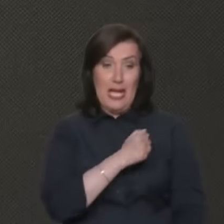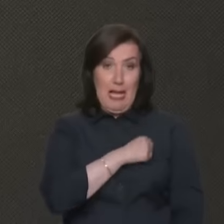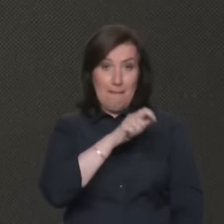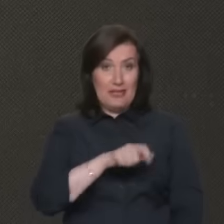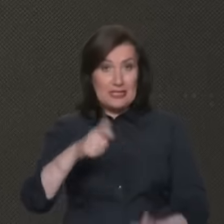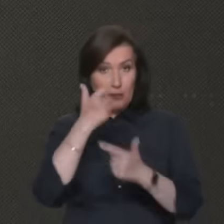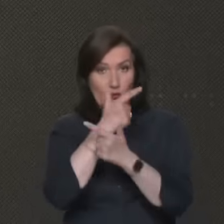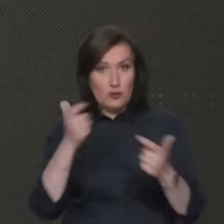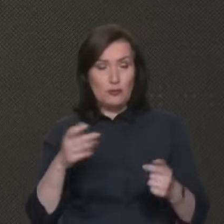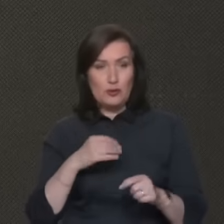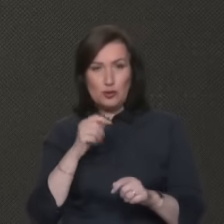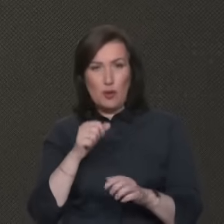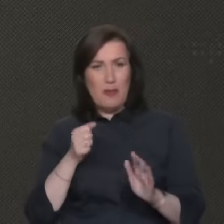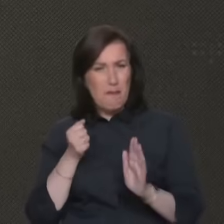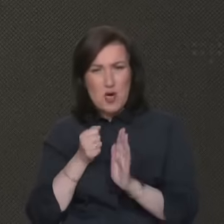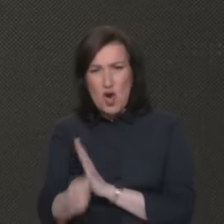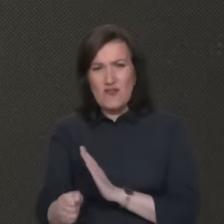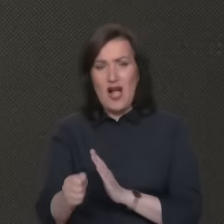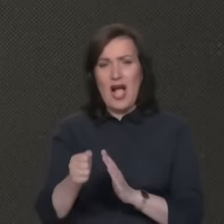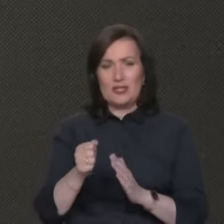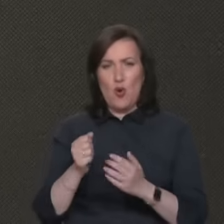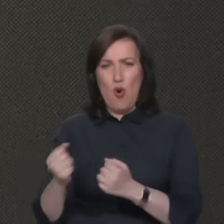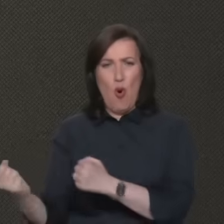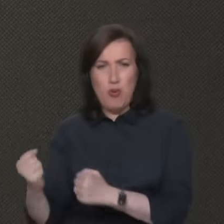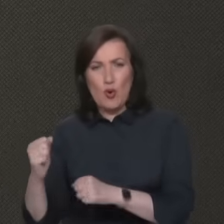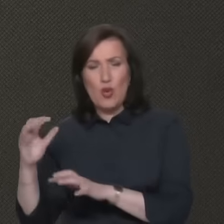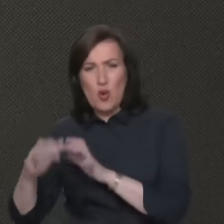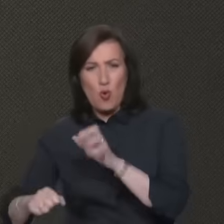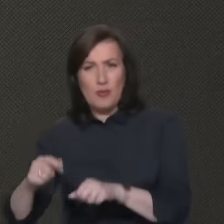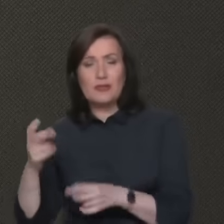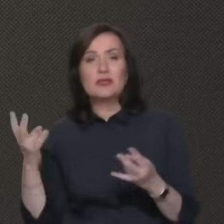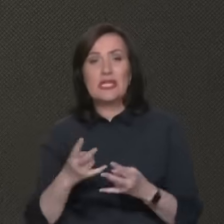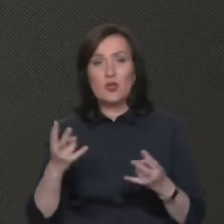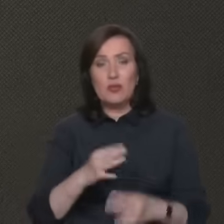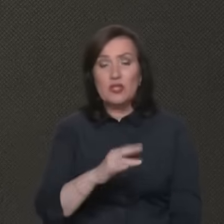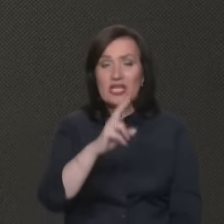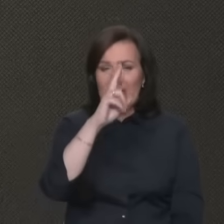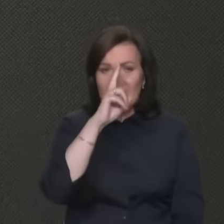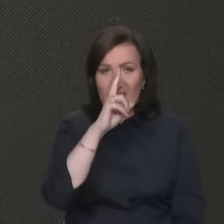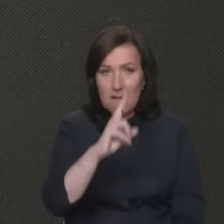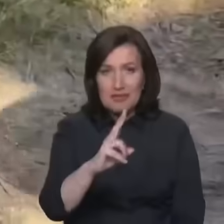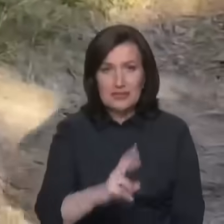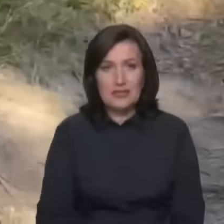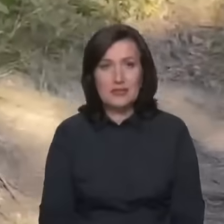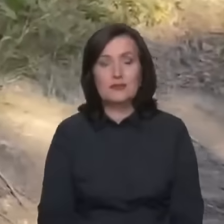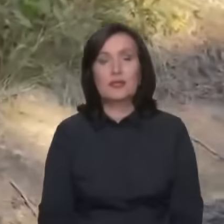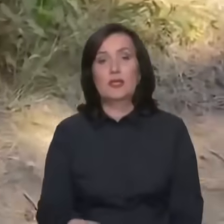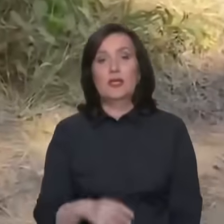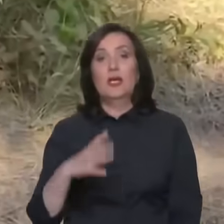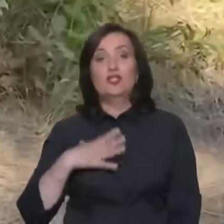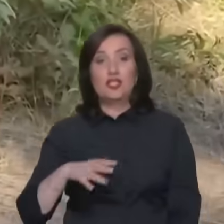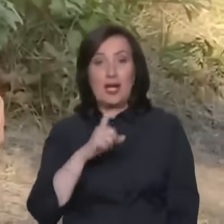на ці повідомили щоби прорвати багато ешелонну лінію оборони окупантів їм знадобилося два місяці почека